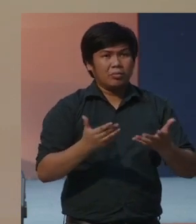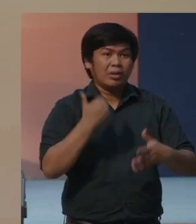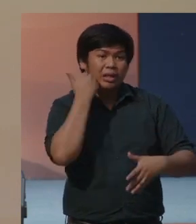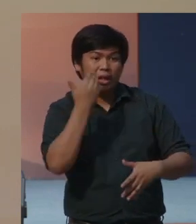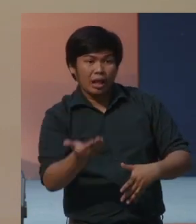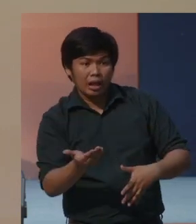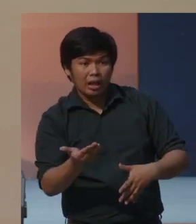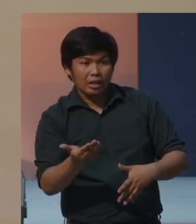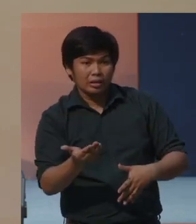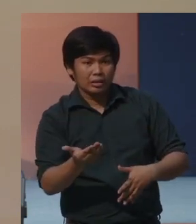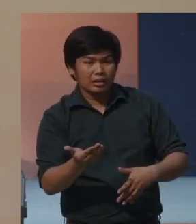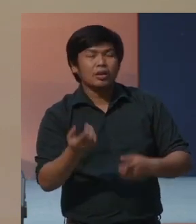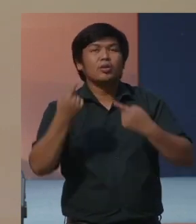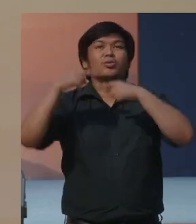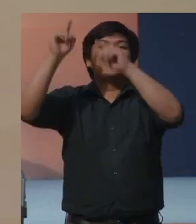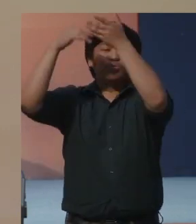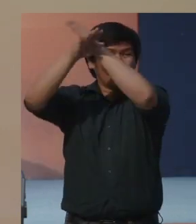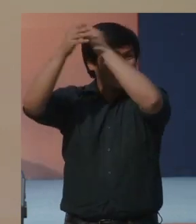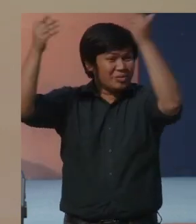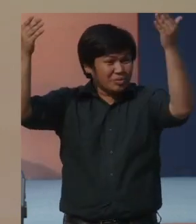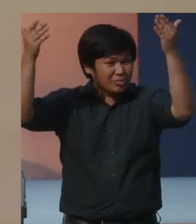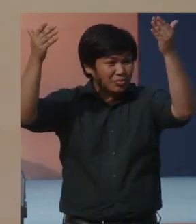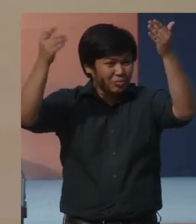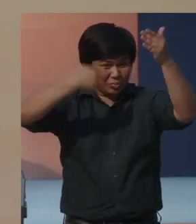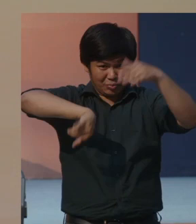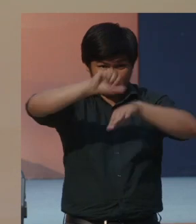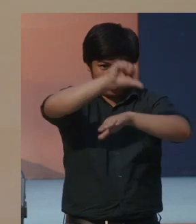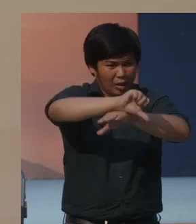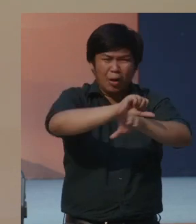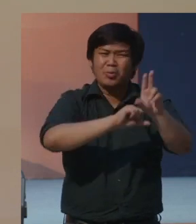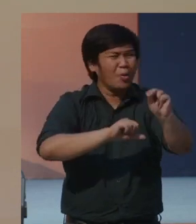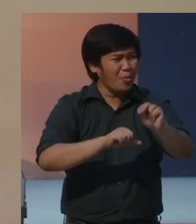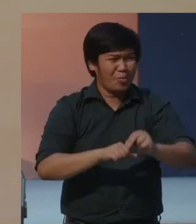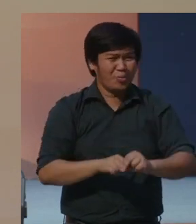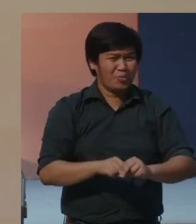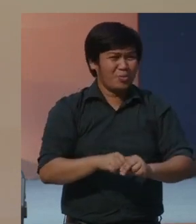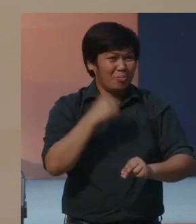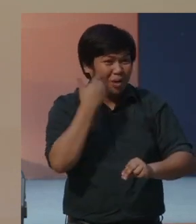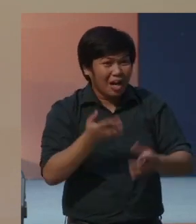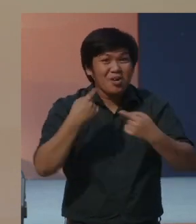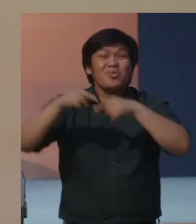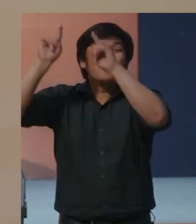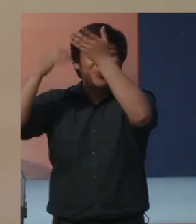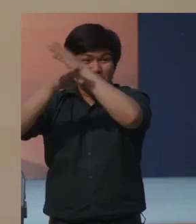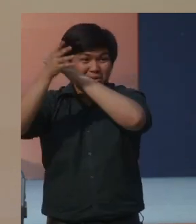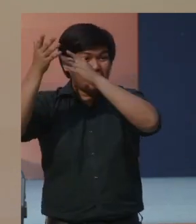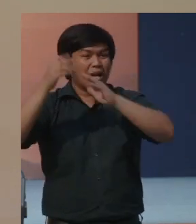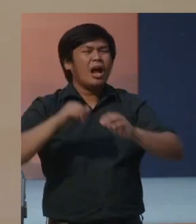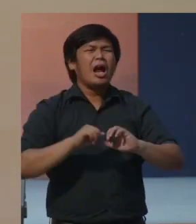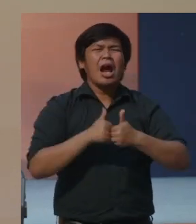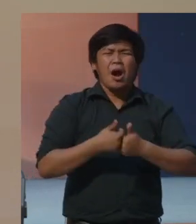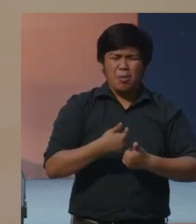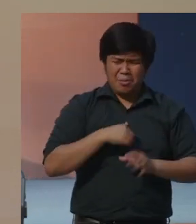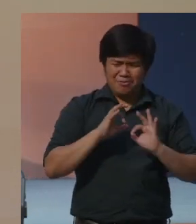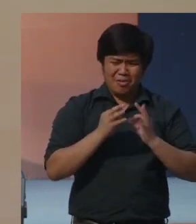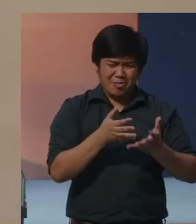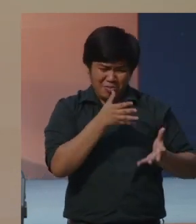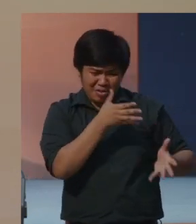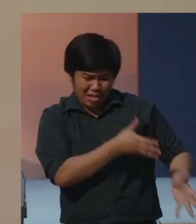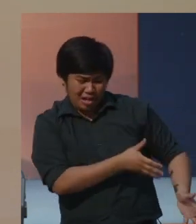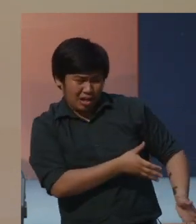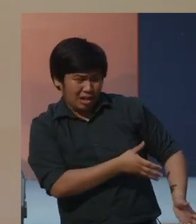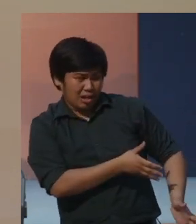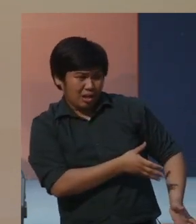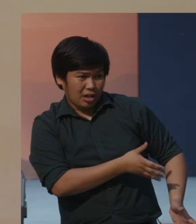Wala tayong katalo-talo. Hindi po ba? Paano yung mga iiwanan ko, pastor? Hindi